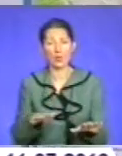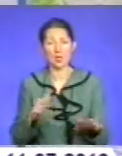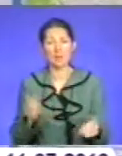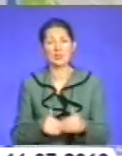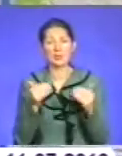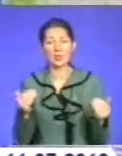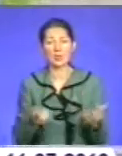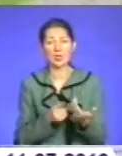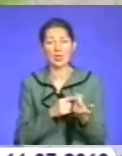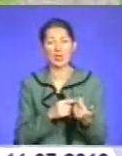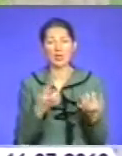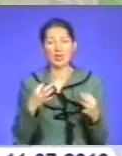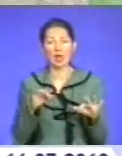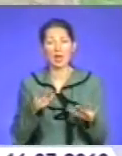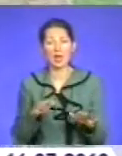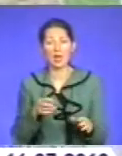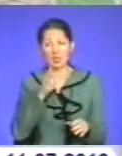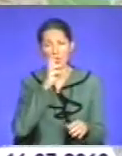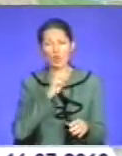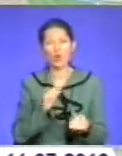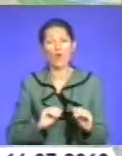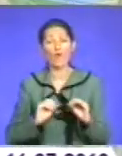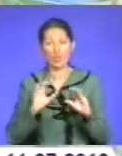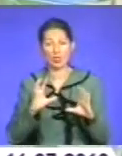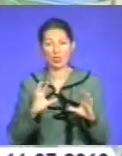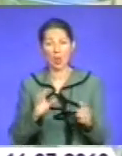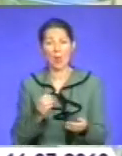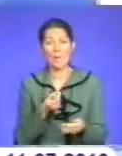кількість вакансій із заробітною платою, що вище мінімальної.